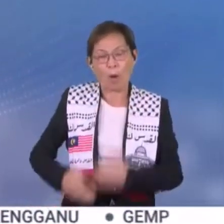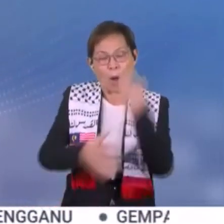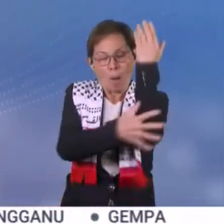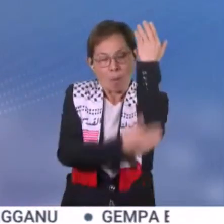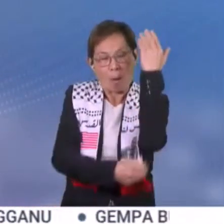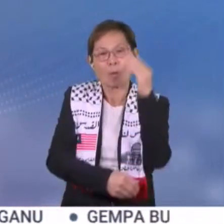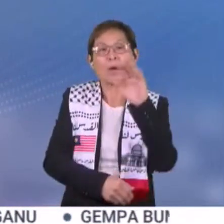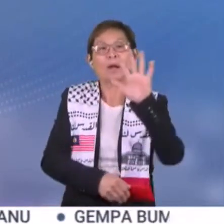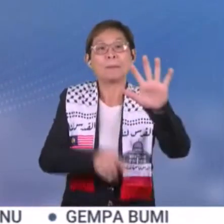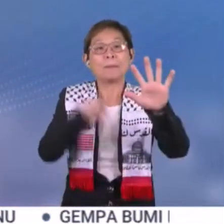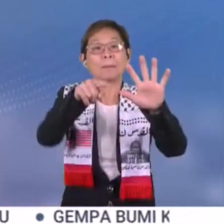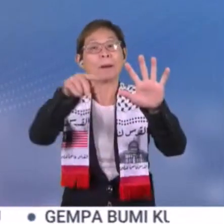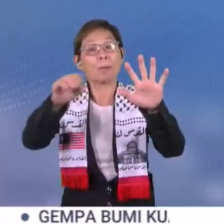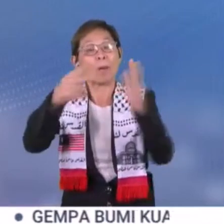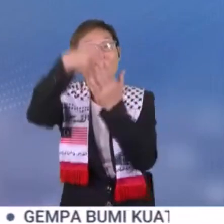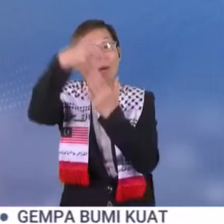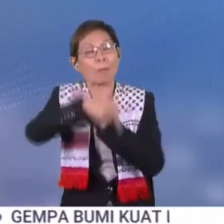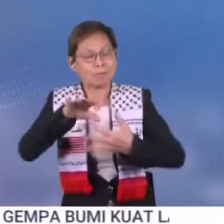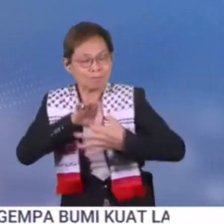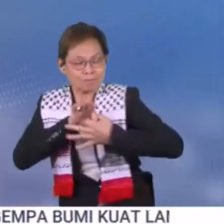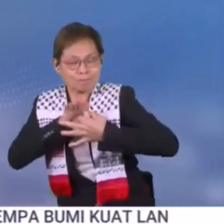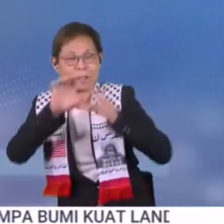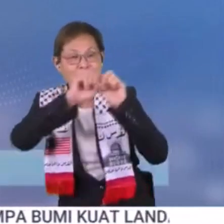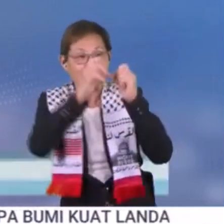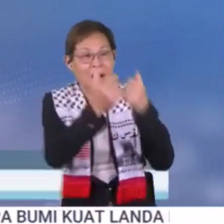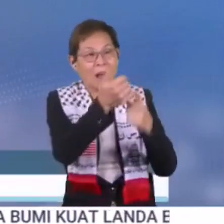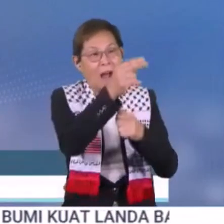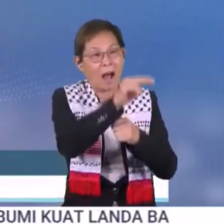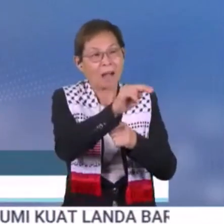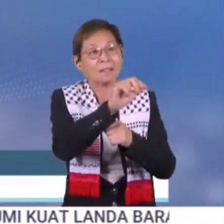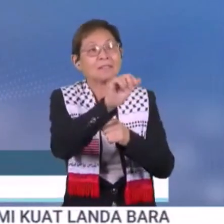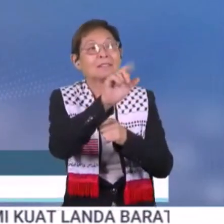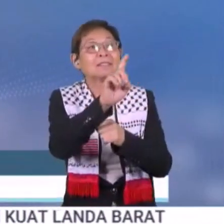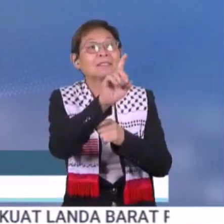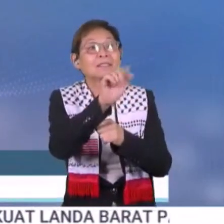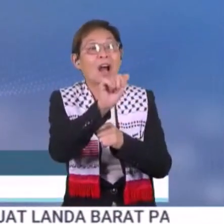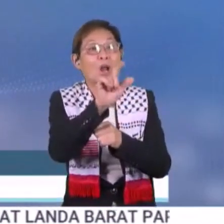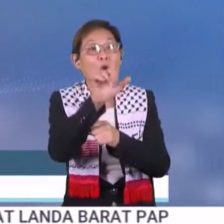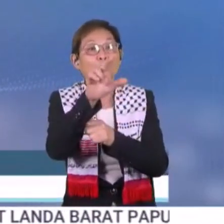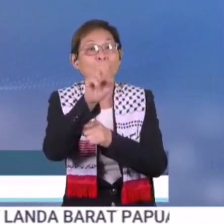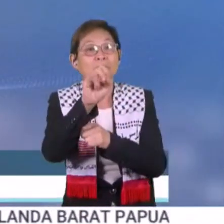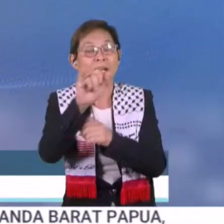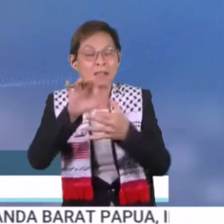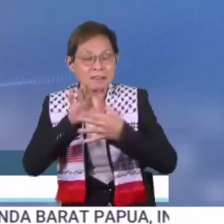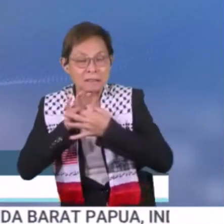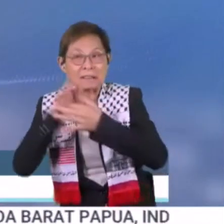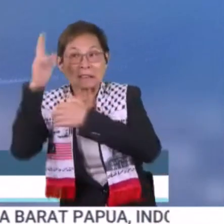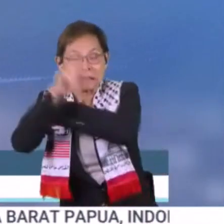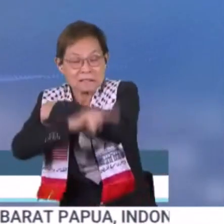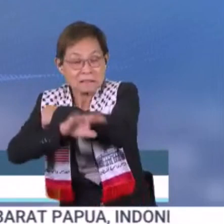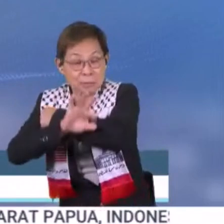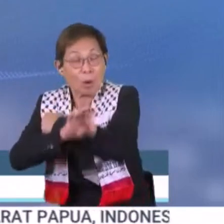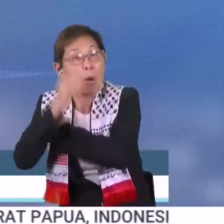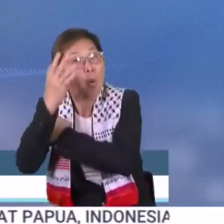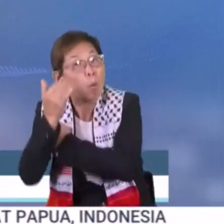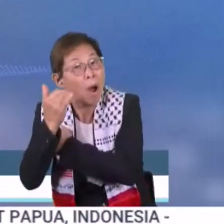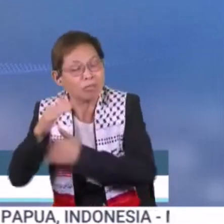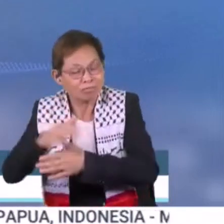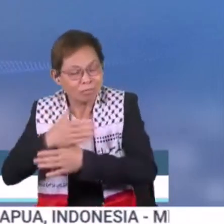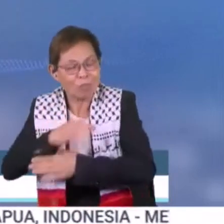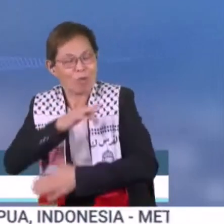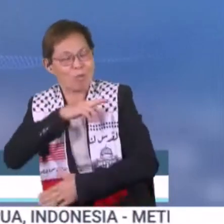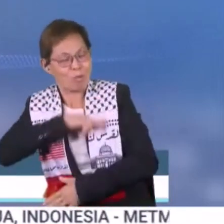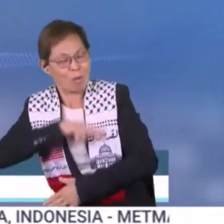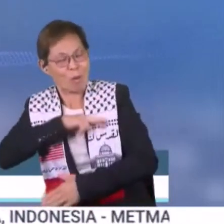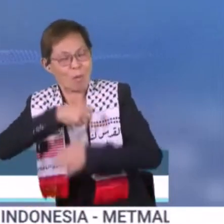Kasih 5.0. Program kerjasama syarikat Andalusia Travel and Tours Berhad dengan Kerajaan Negeri Sembilan itu bertujuan berkongsi